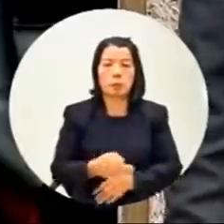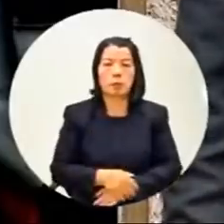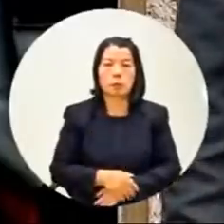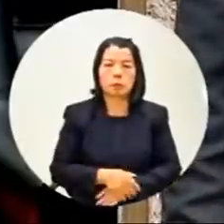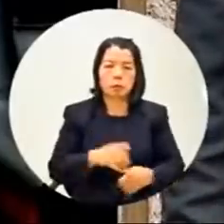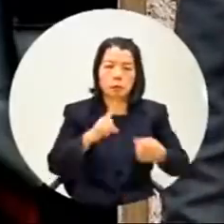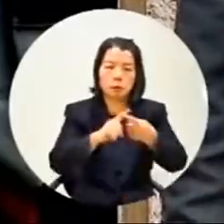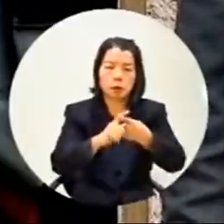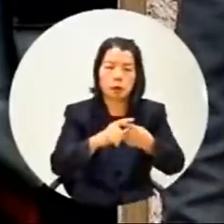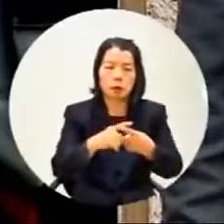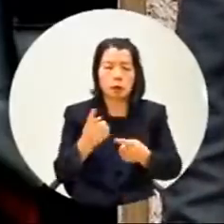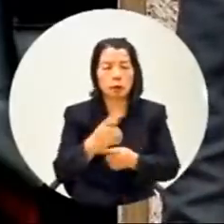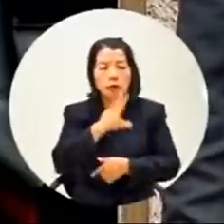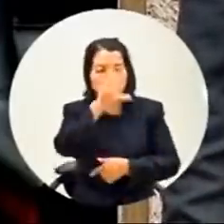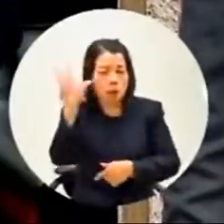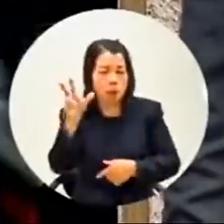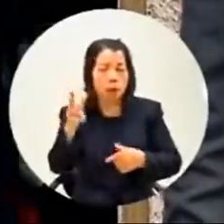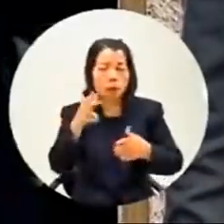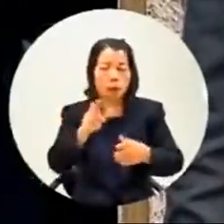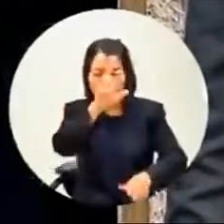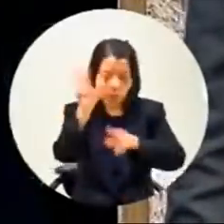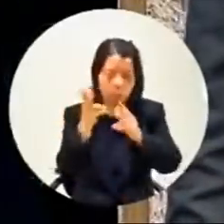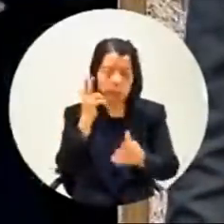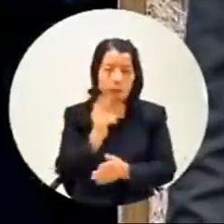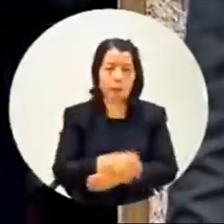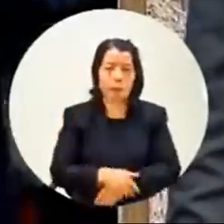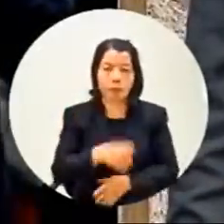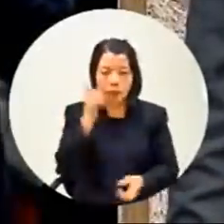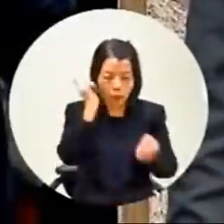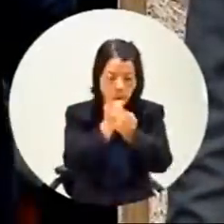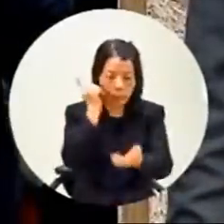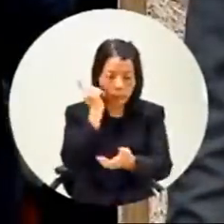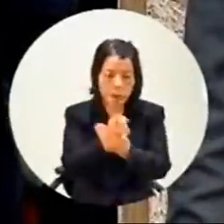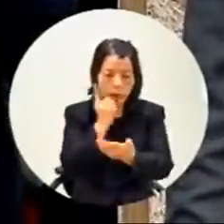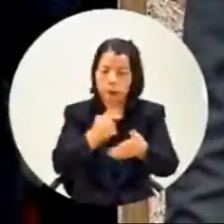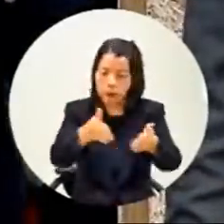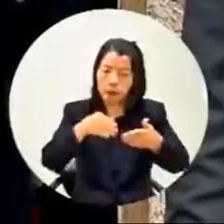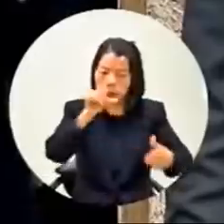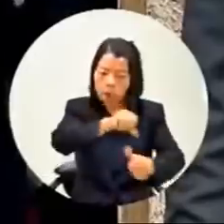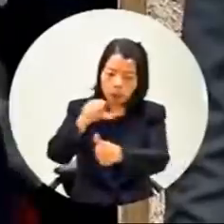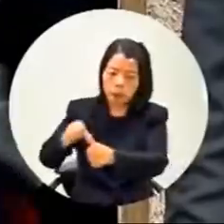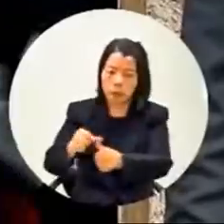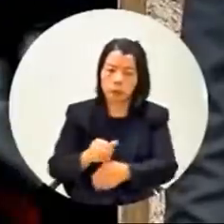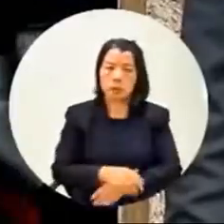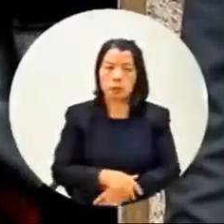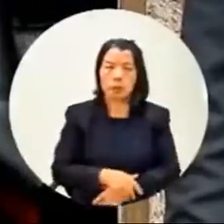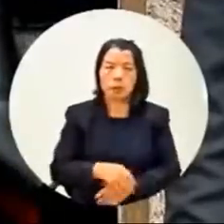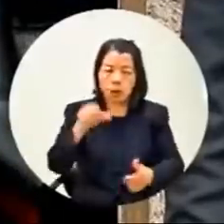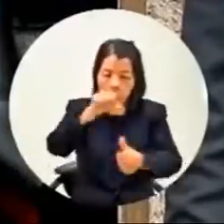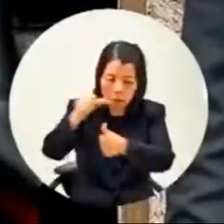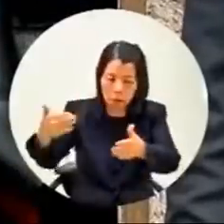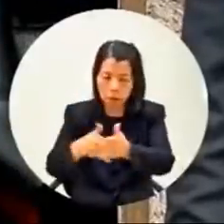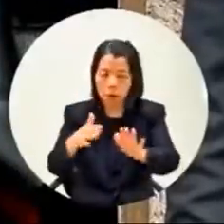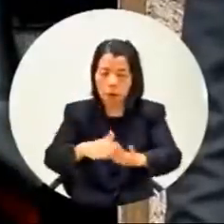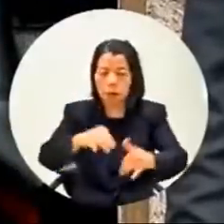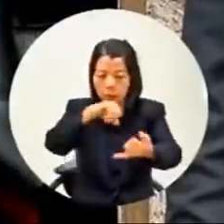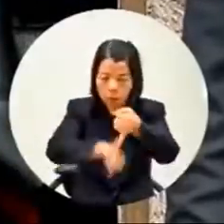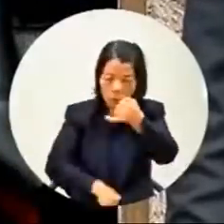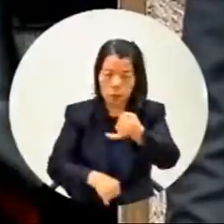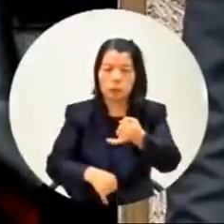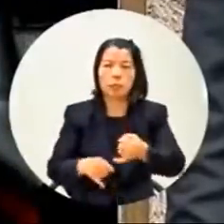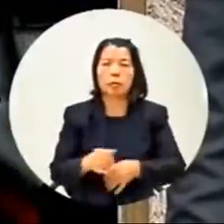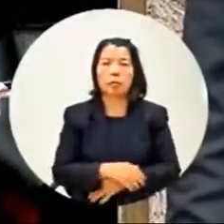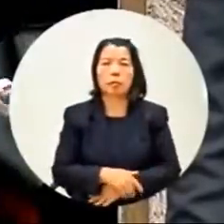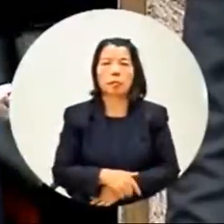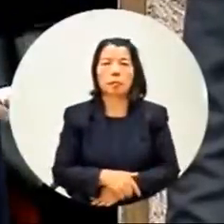的日数， 就是每天每天都要罚。 对， 罚到一定的程度会怎么样？ 要解约。 解约，严重吧？嗯，